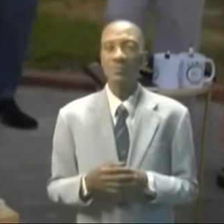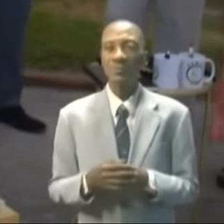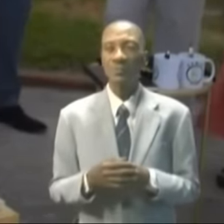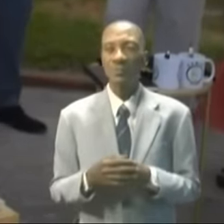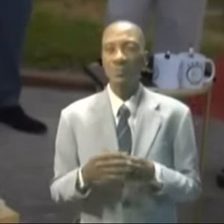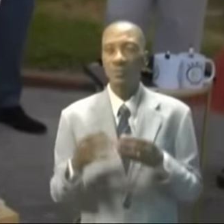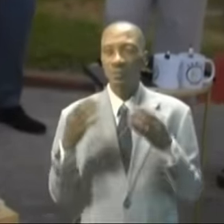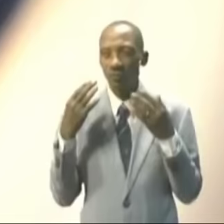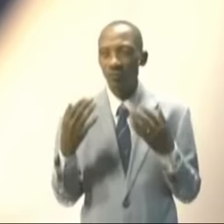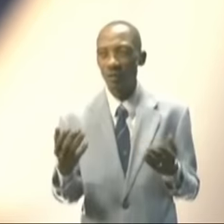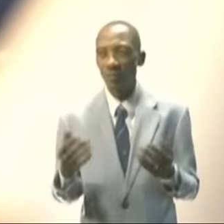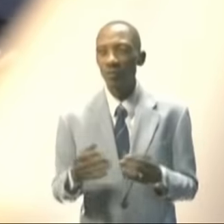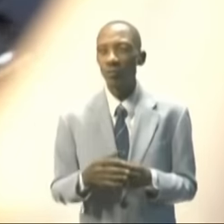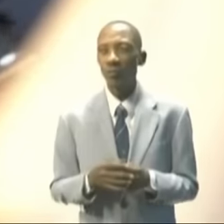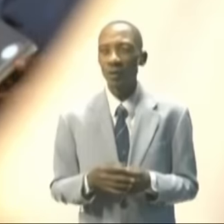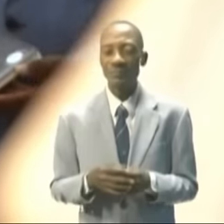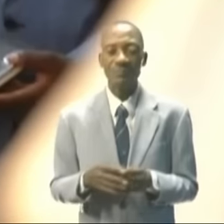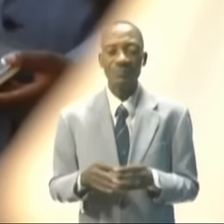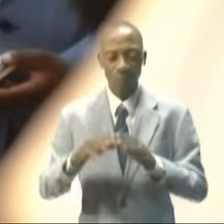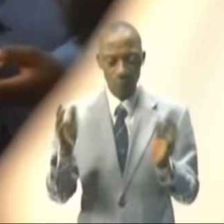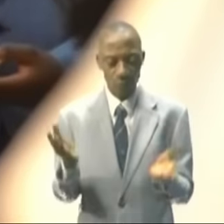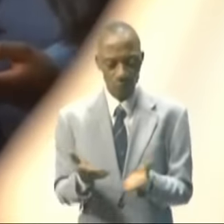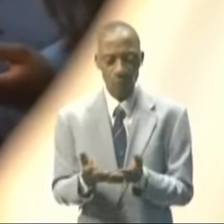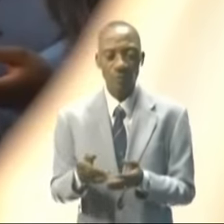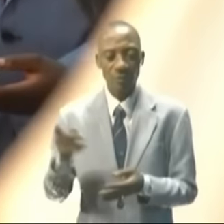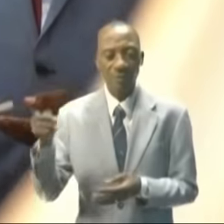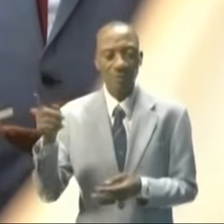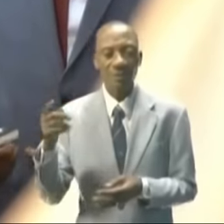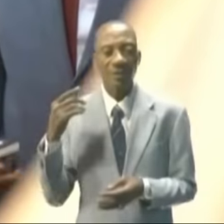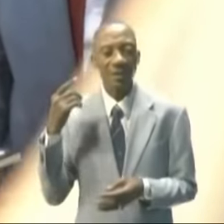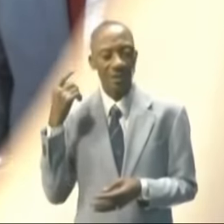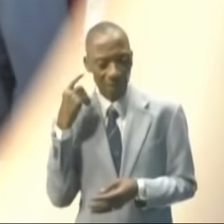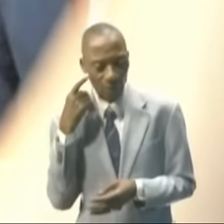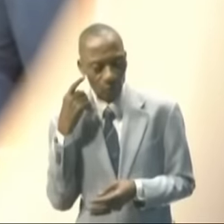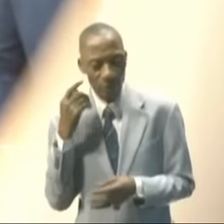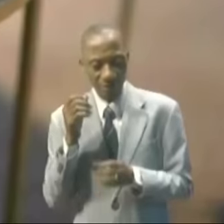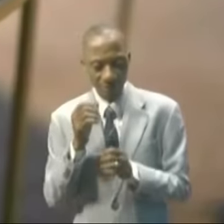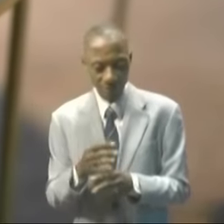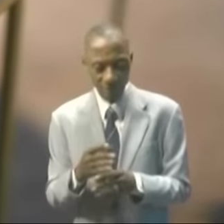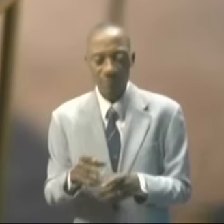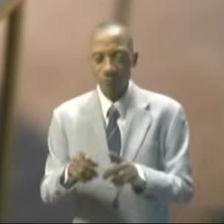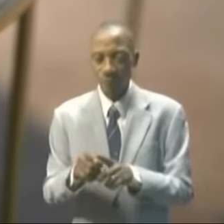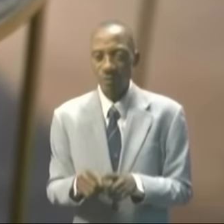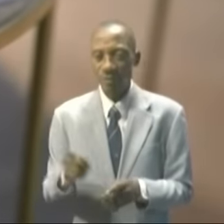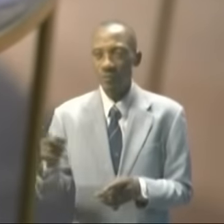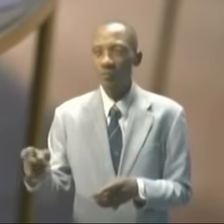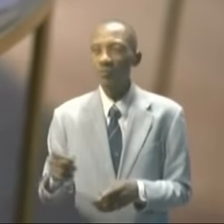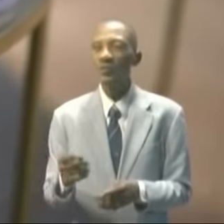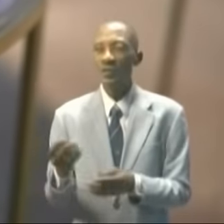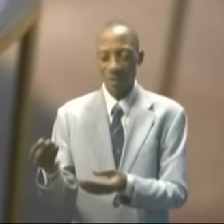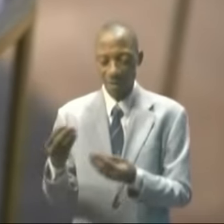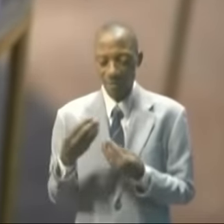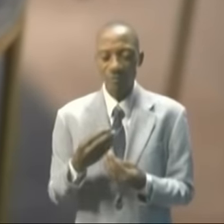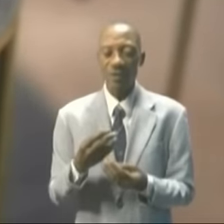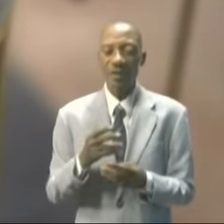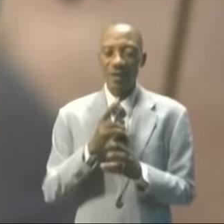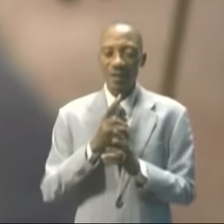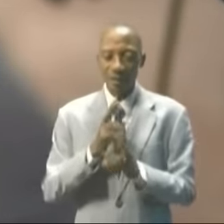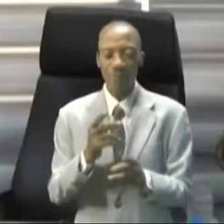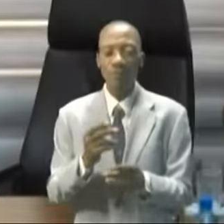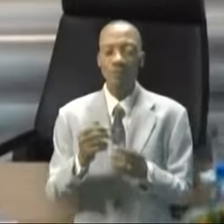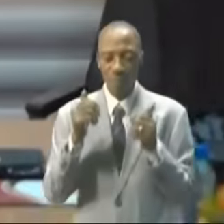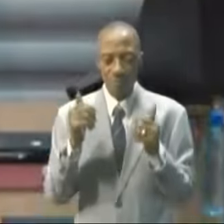qu'après 20 ans de travail, on s'est dit, écoutez, il faut quand même s'arrêter, regarder qu'est-ce que je peux faire pour mon